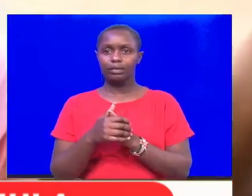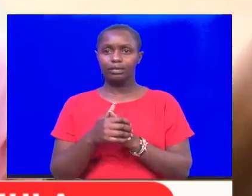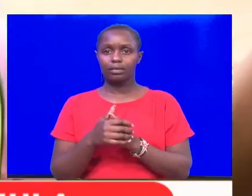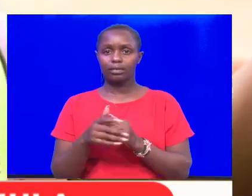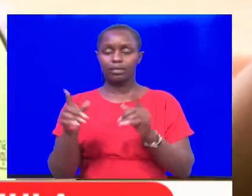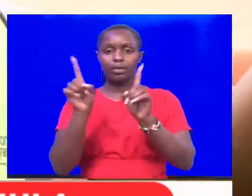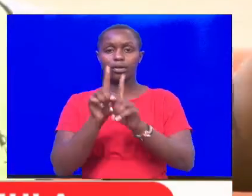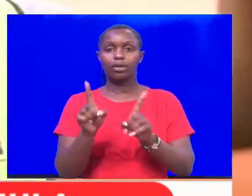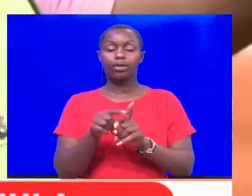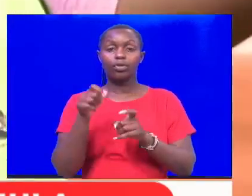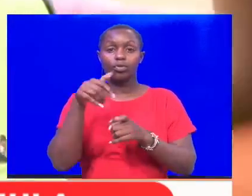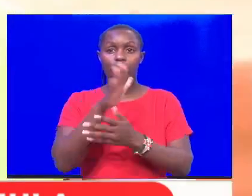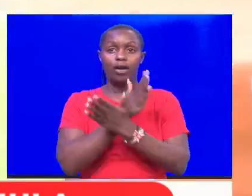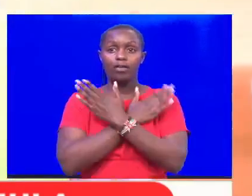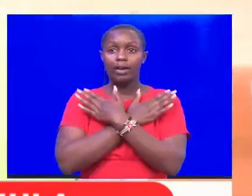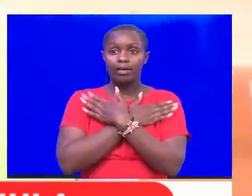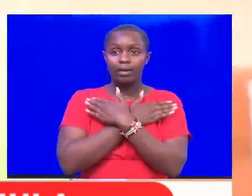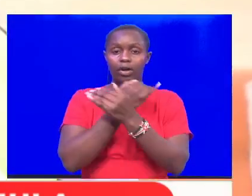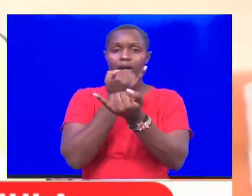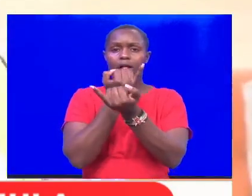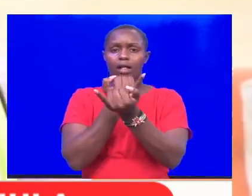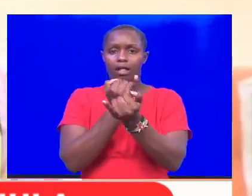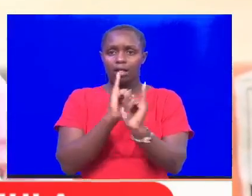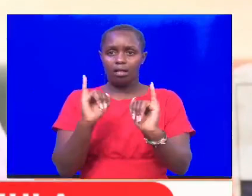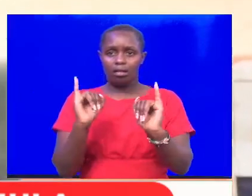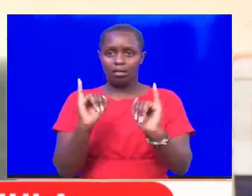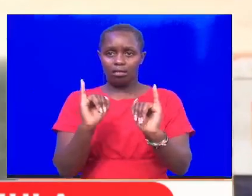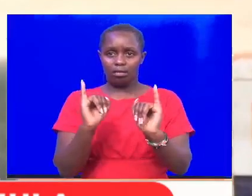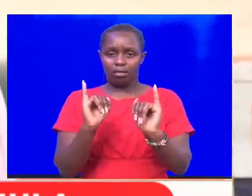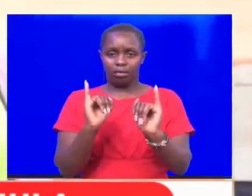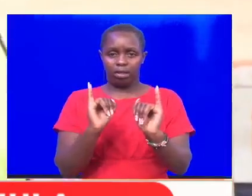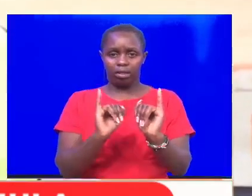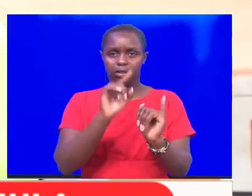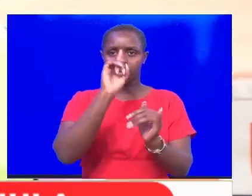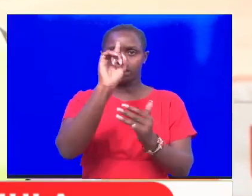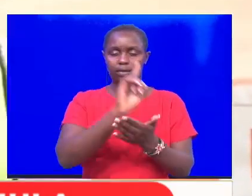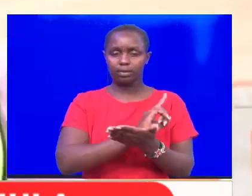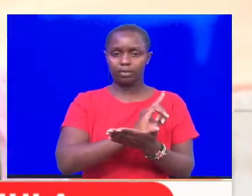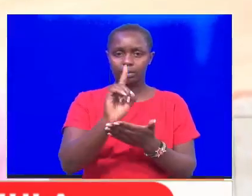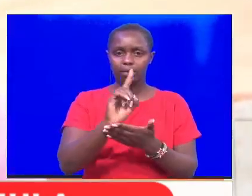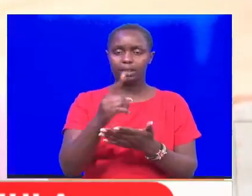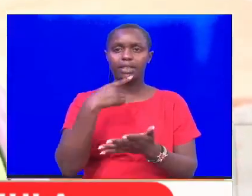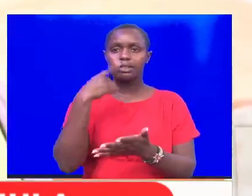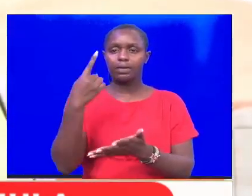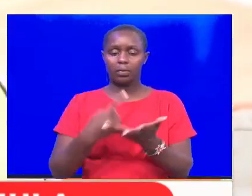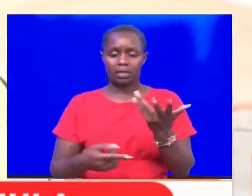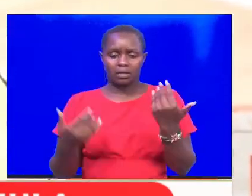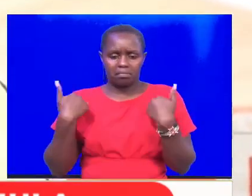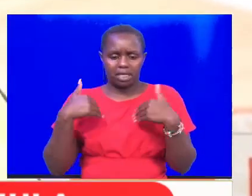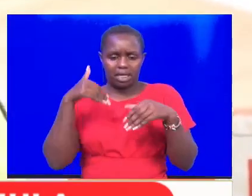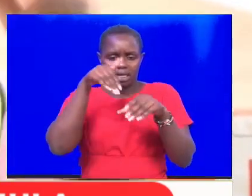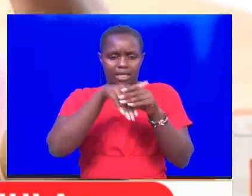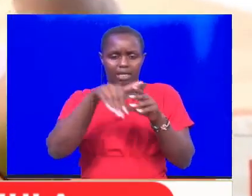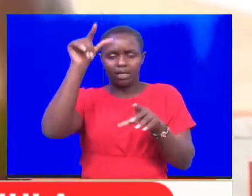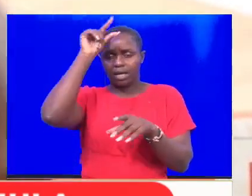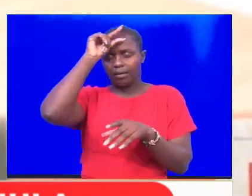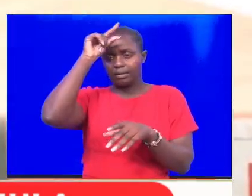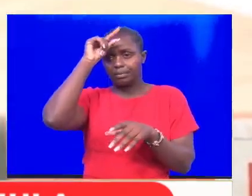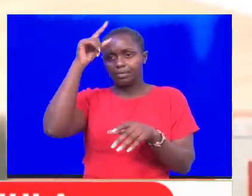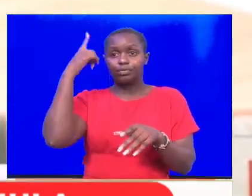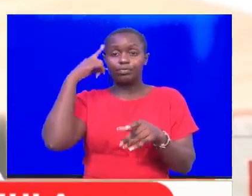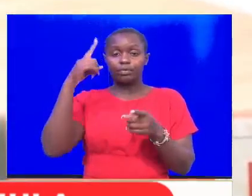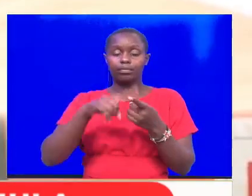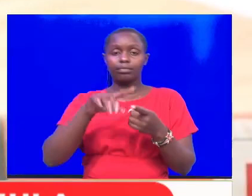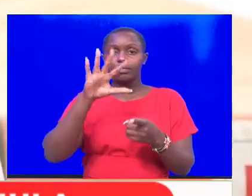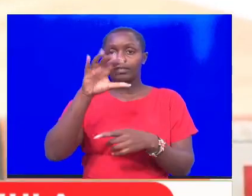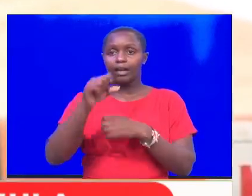independent, akaingia wiki haikuisha, akasema mimi niko serikali. Kwa hiyo miaka